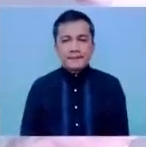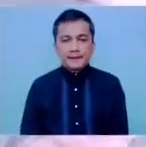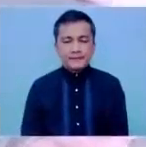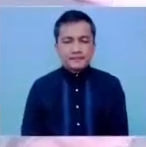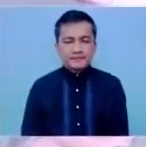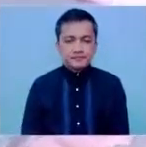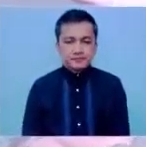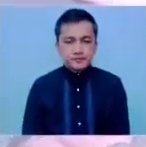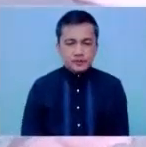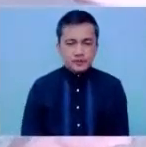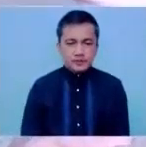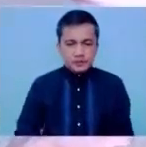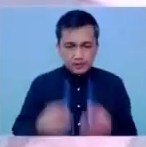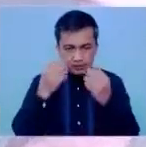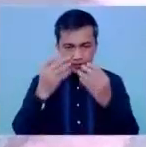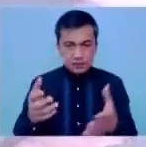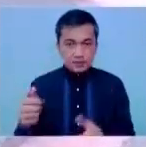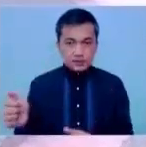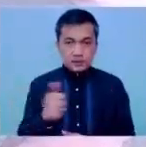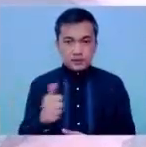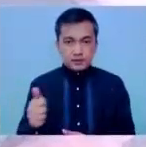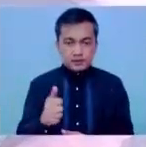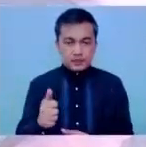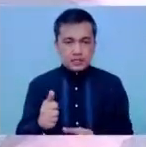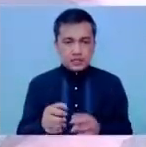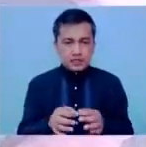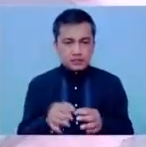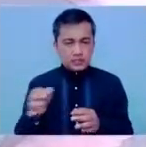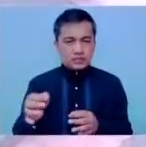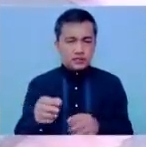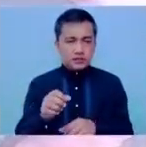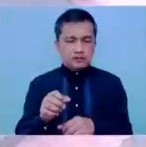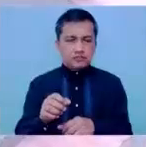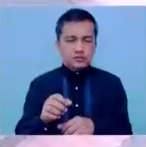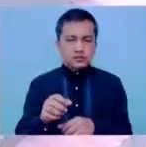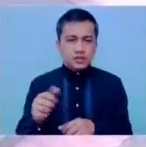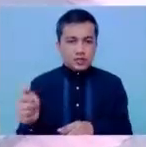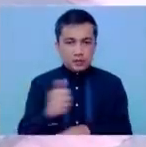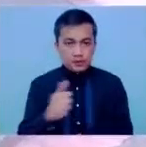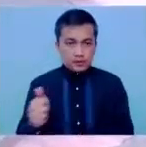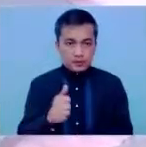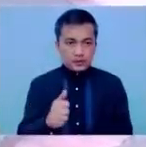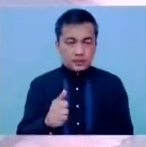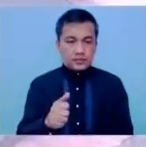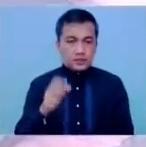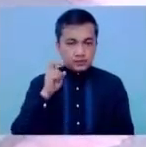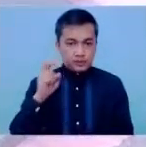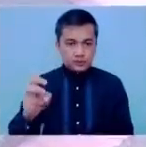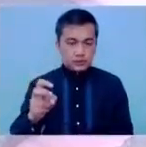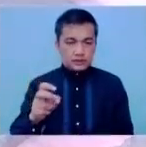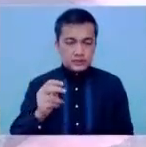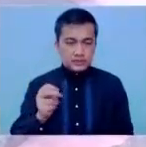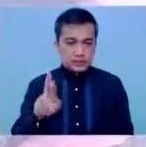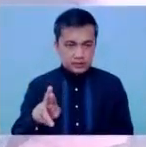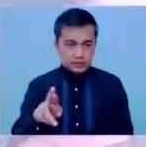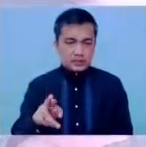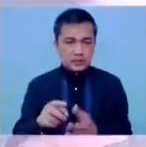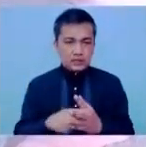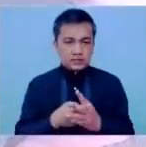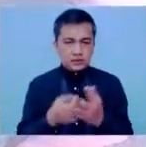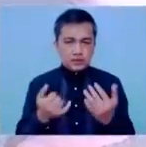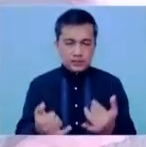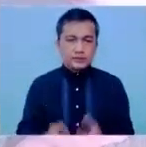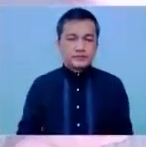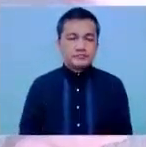Abiso sa mga commuter, extended ang operasyon ng ilang pangunahing train lines sa Metro Manila simula ngayong